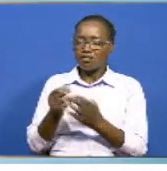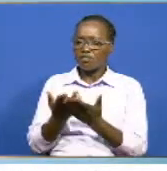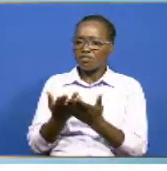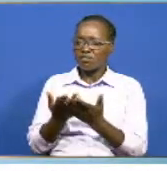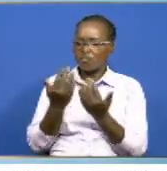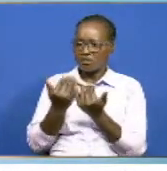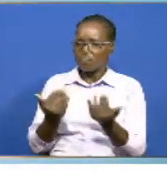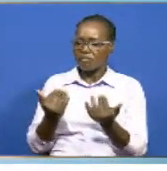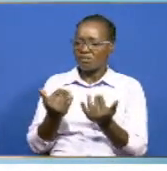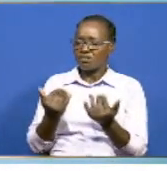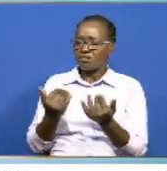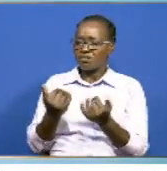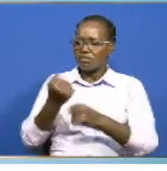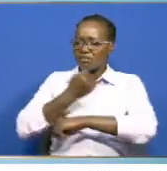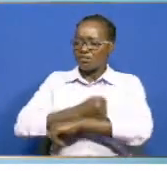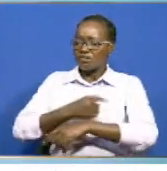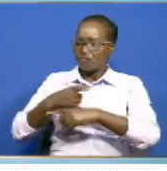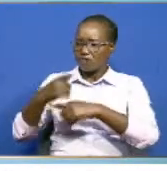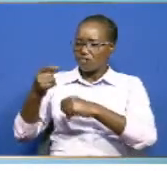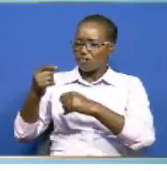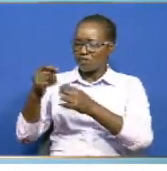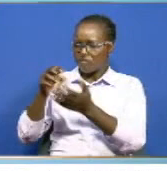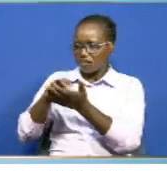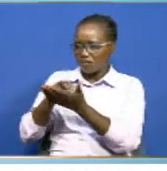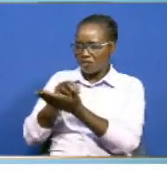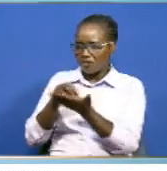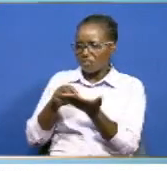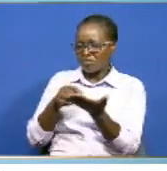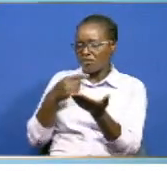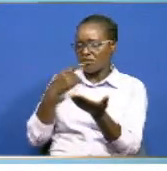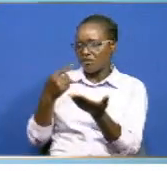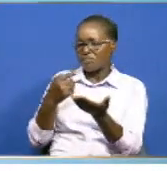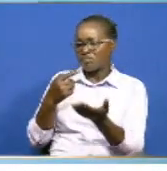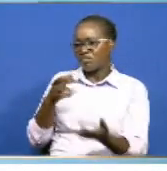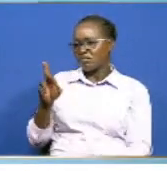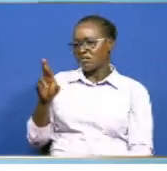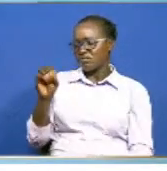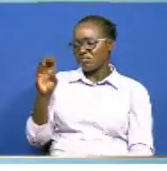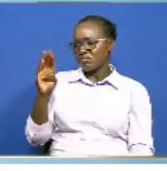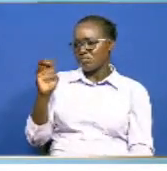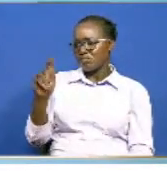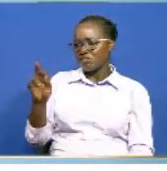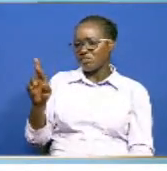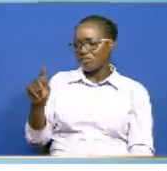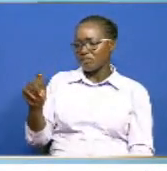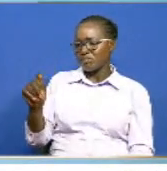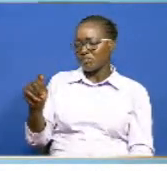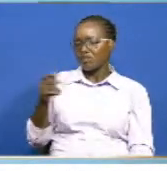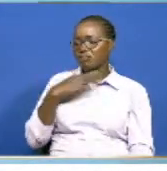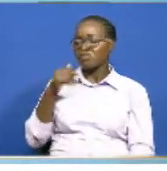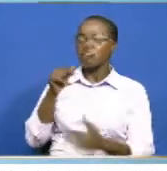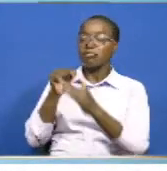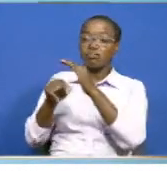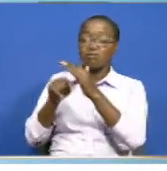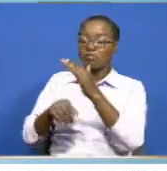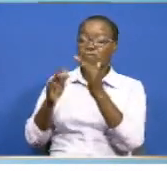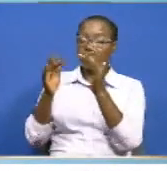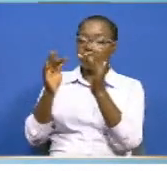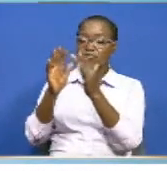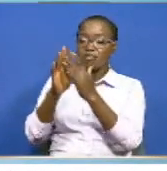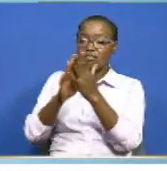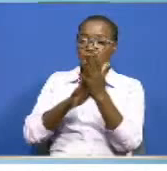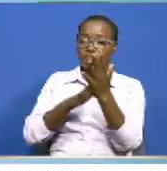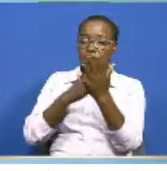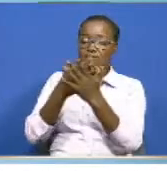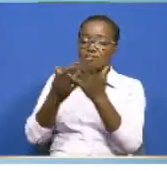ambao wameenda shuleni, ukifuatilia hizi kesi unapata labda watoto wanasema kwamba sisi tunataka labda access ya internet. Na mkiulizwa